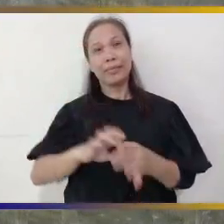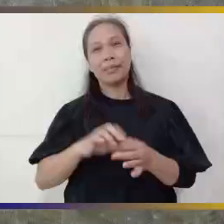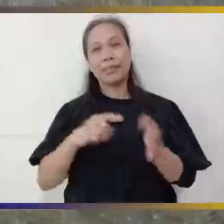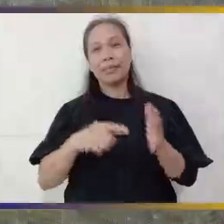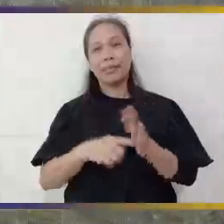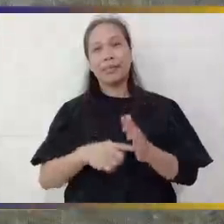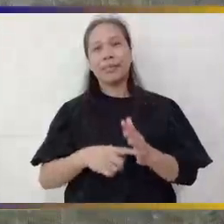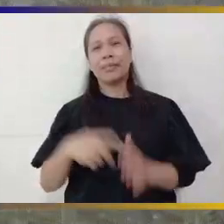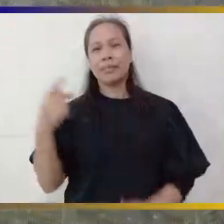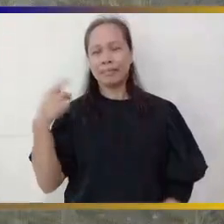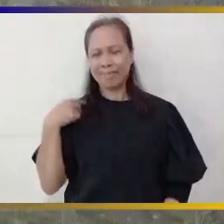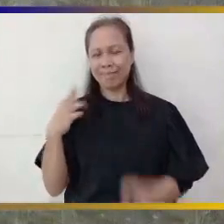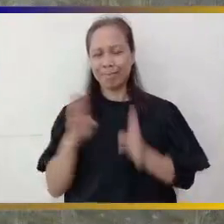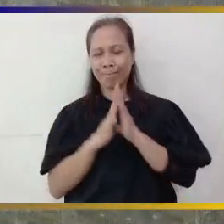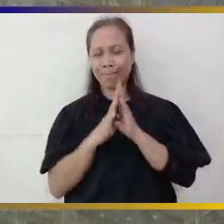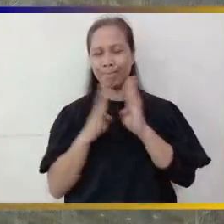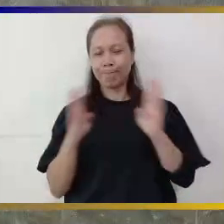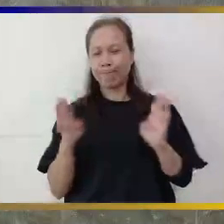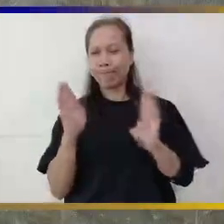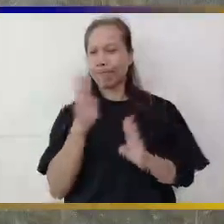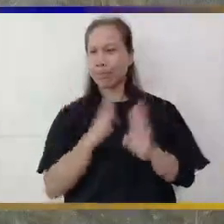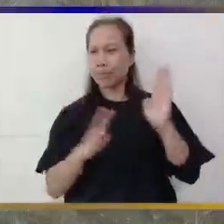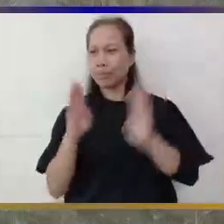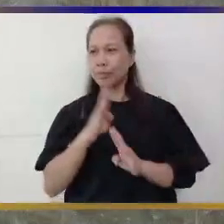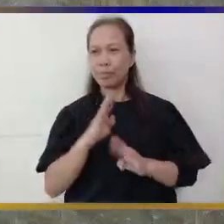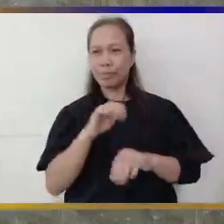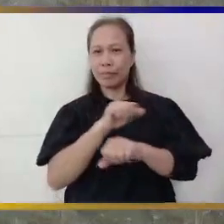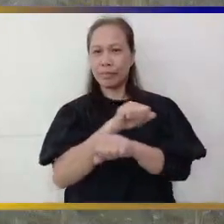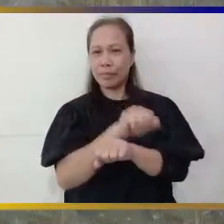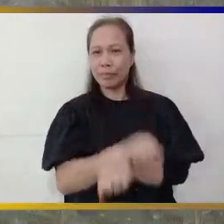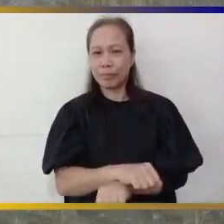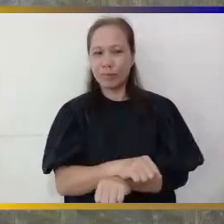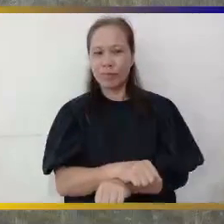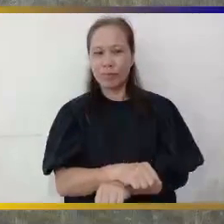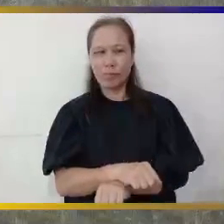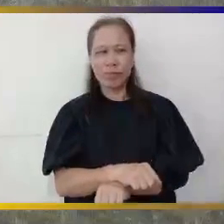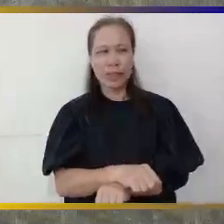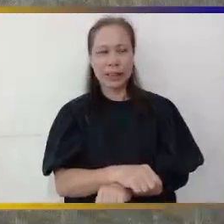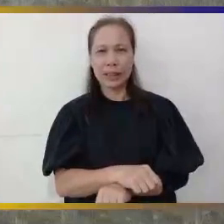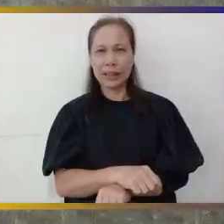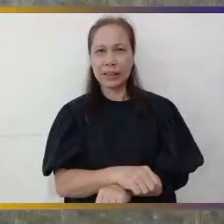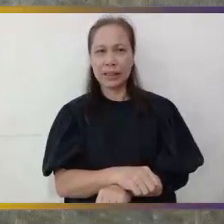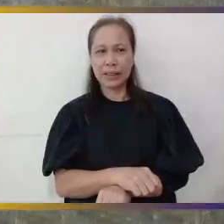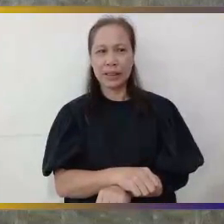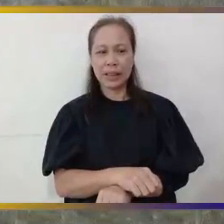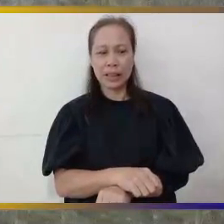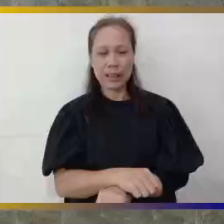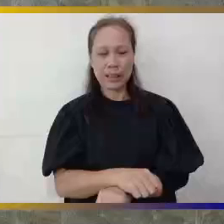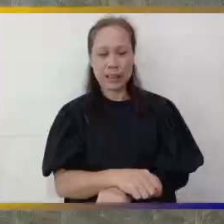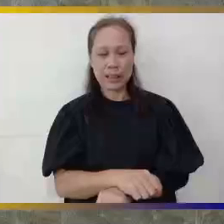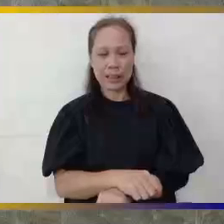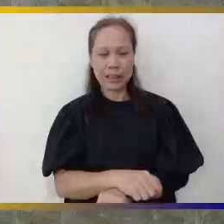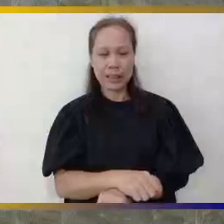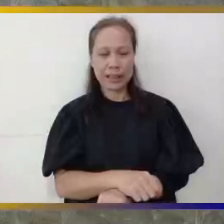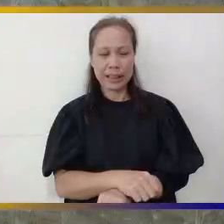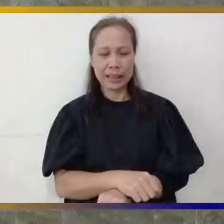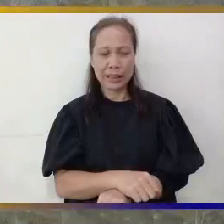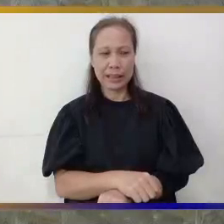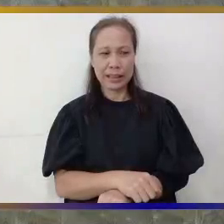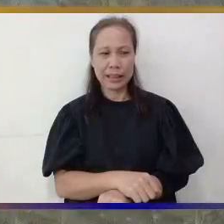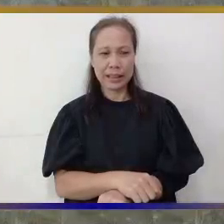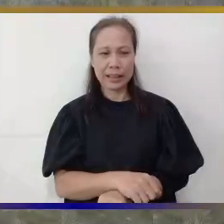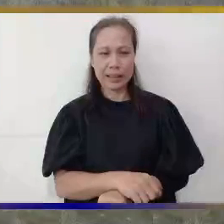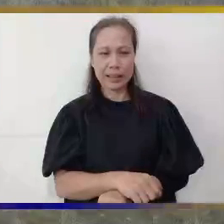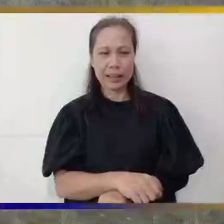po sila ng problema because they were in captivity many years ' ba and sa pagbalik nila ngayon iba na ang